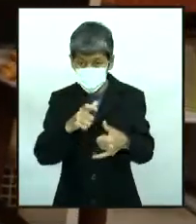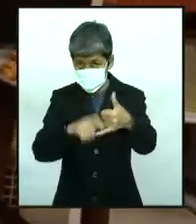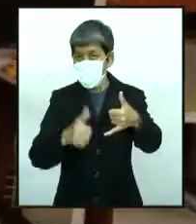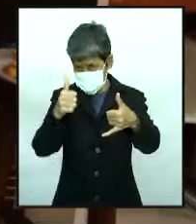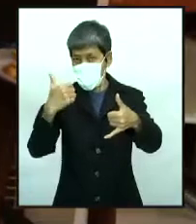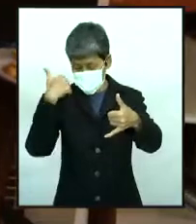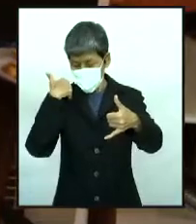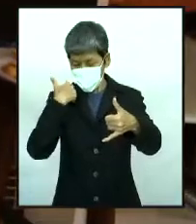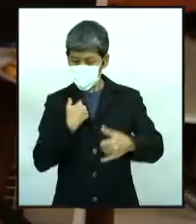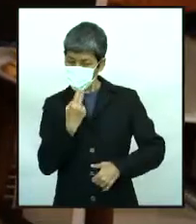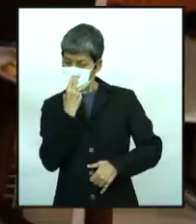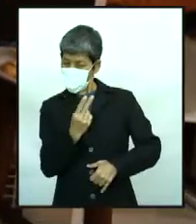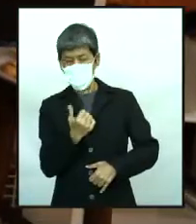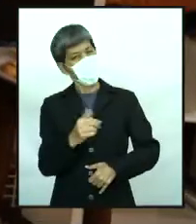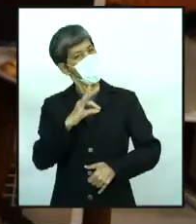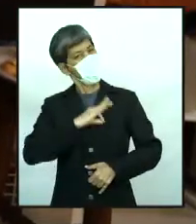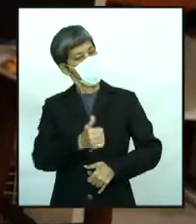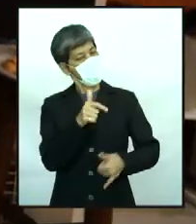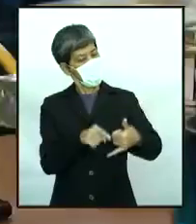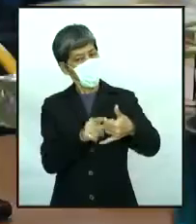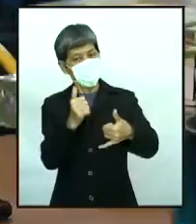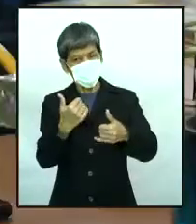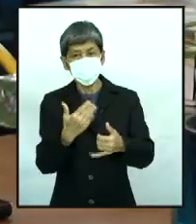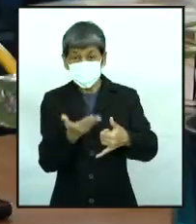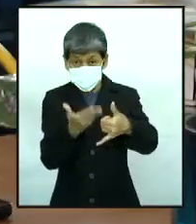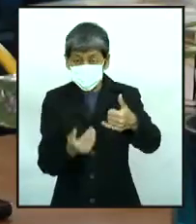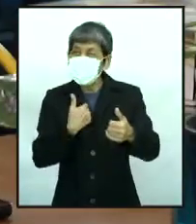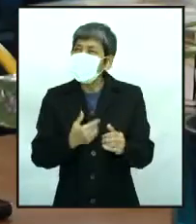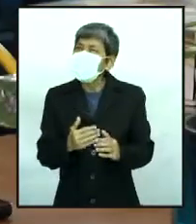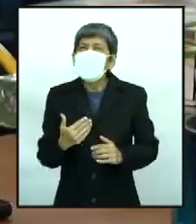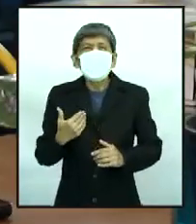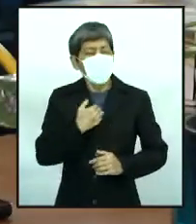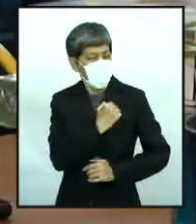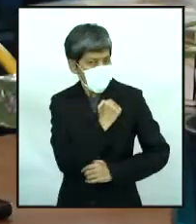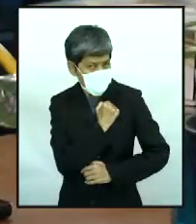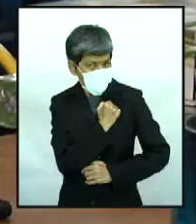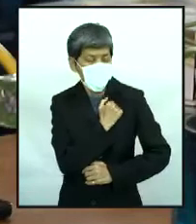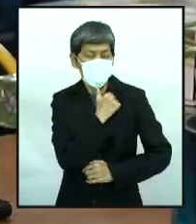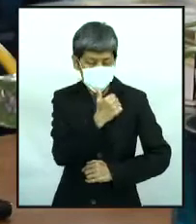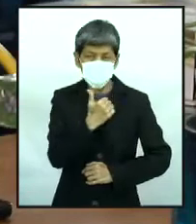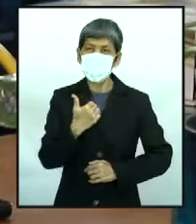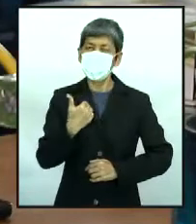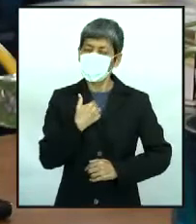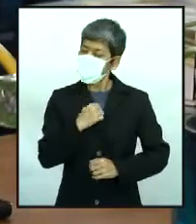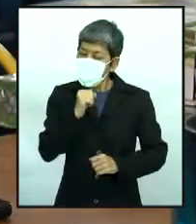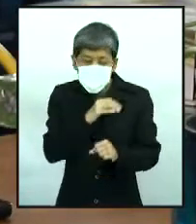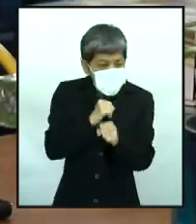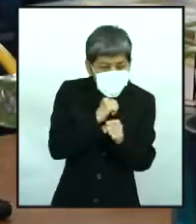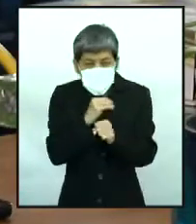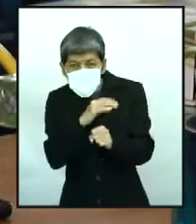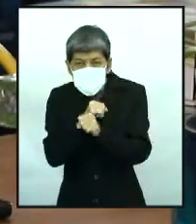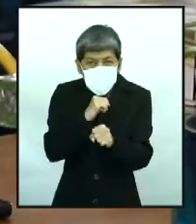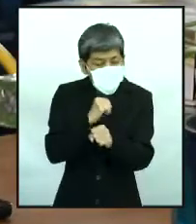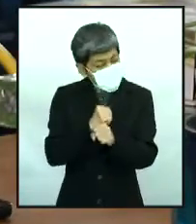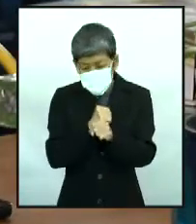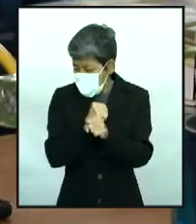นึ่งที่ครูประทับใจมากก็คือเสียงเขาจะเป็นคนที่มีความอดทนแล้วก็มีความขยันคือทำอะไรเข